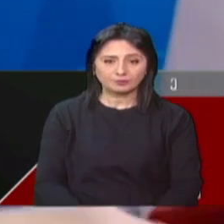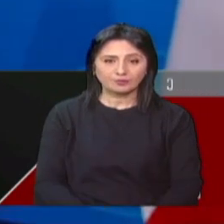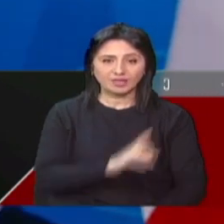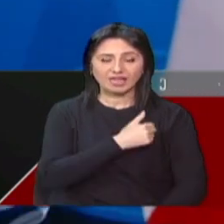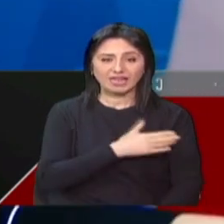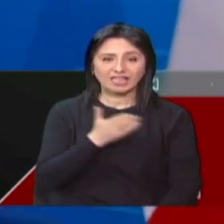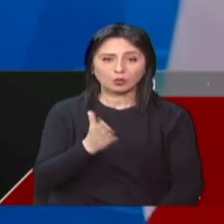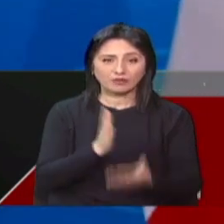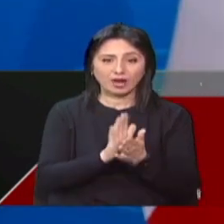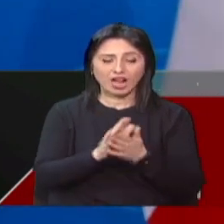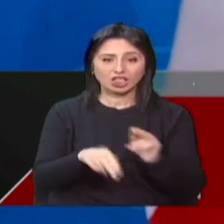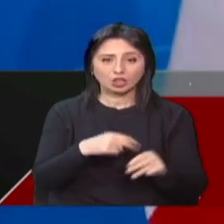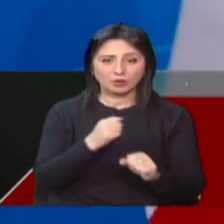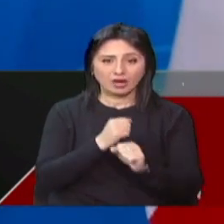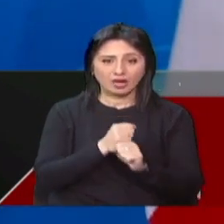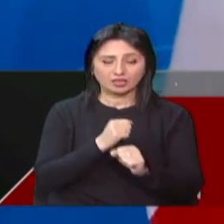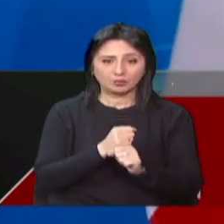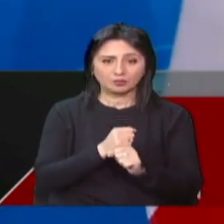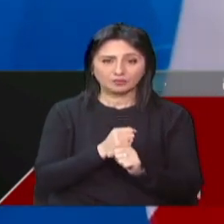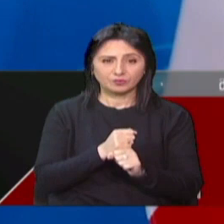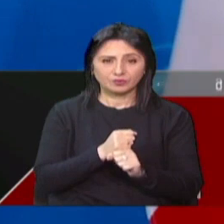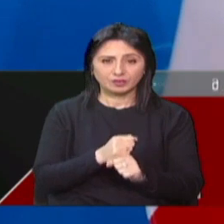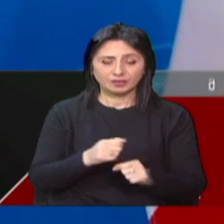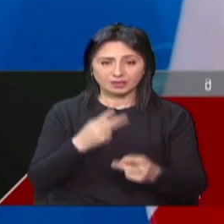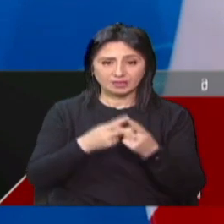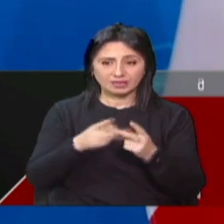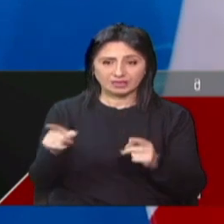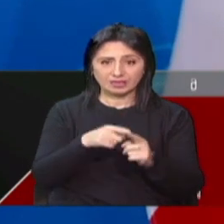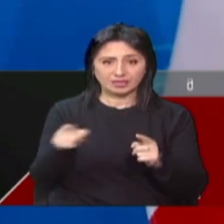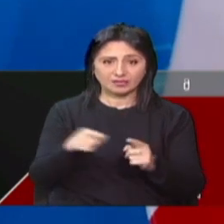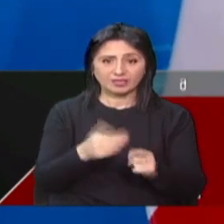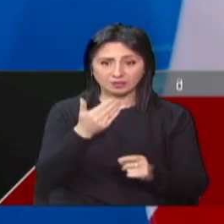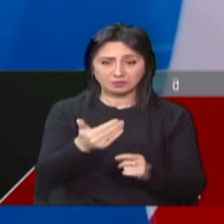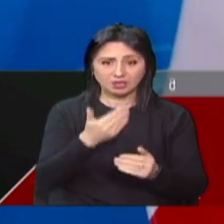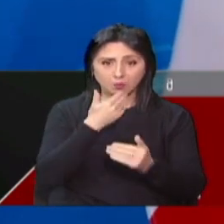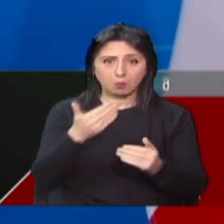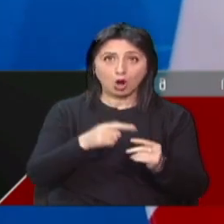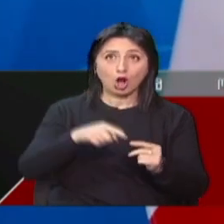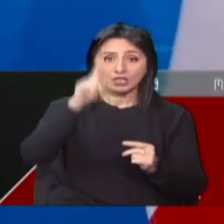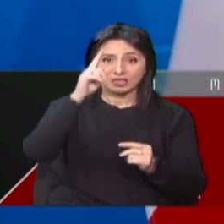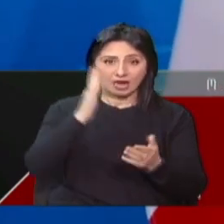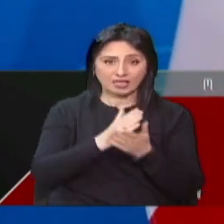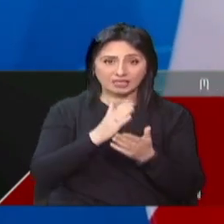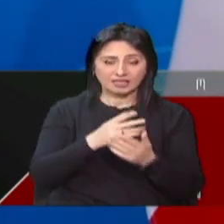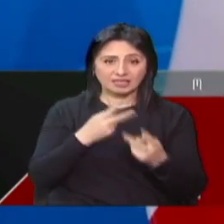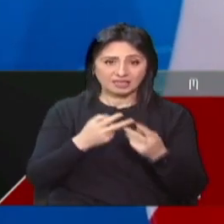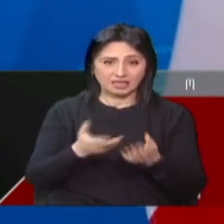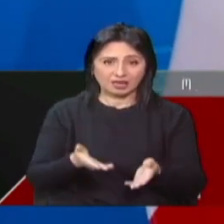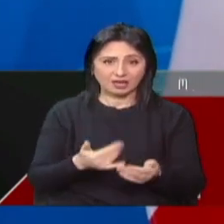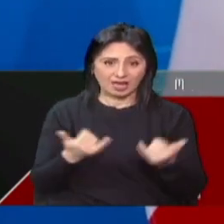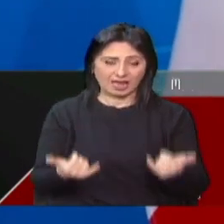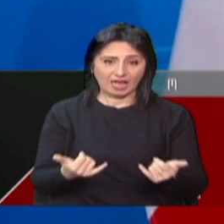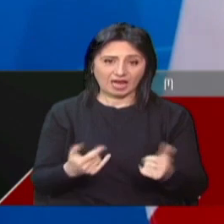კლინიკა რომელსაც აქვს ხელშეკრულება გაფორმებული სასჯელ აღსრულებით დაწესებულებასთან და მისი ბოლო საქმე არის ციხე. და თურმე